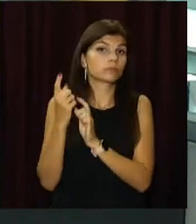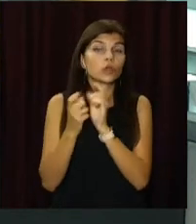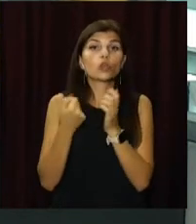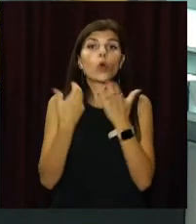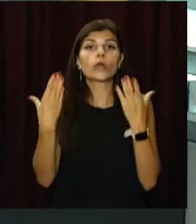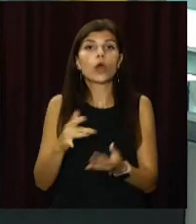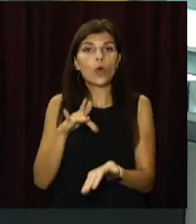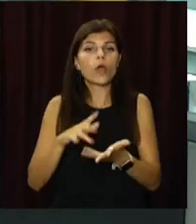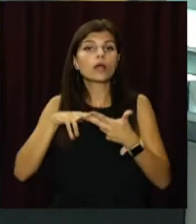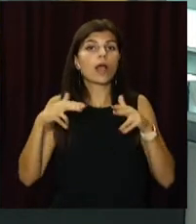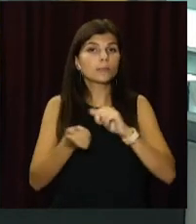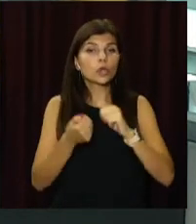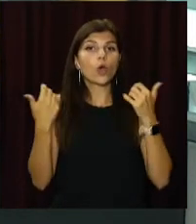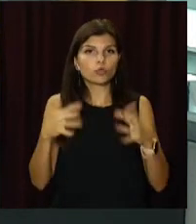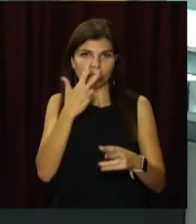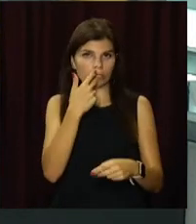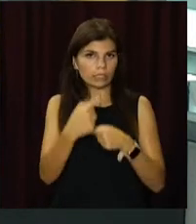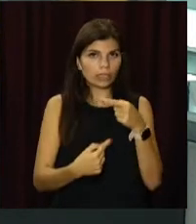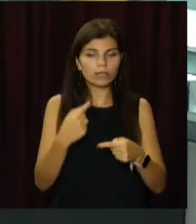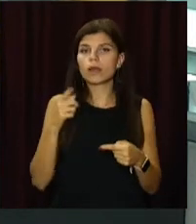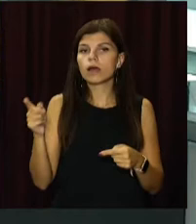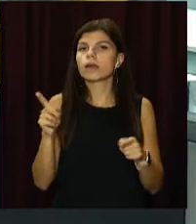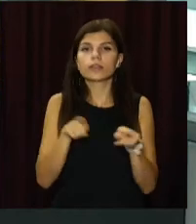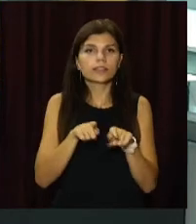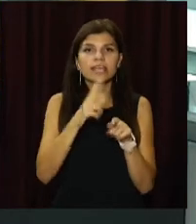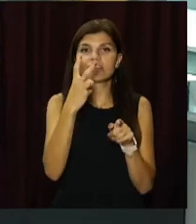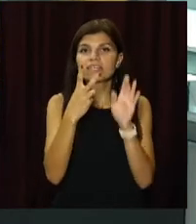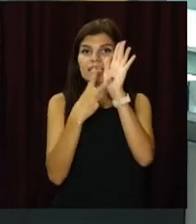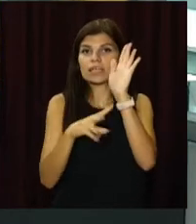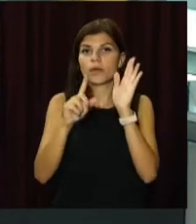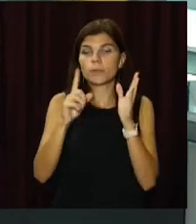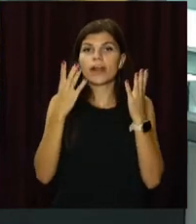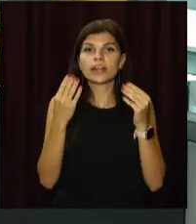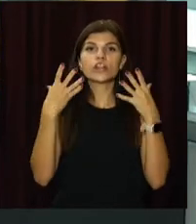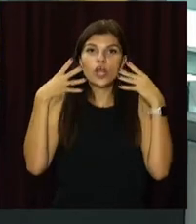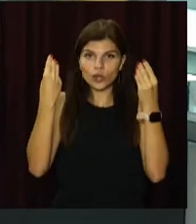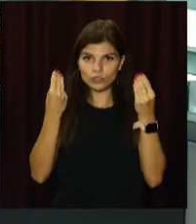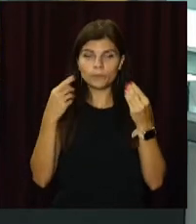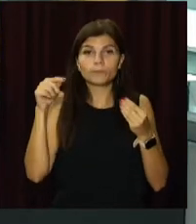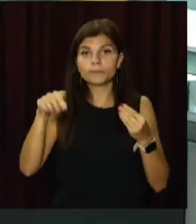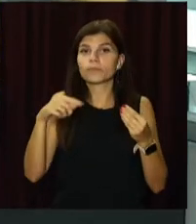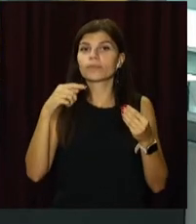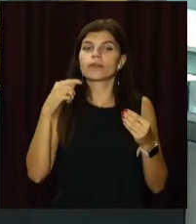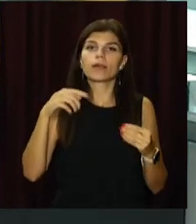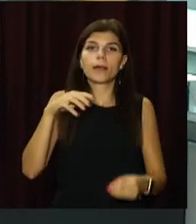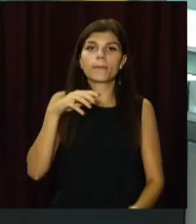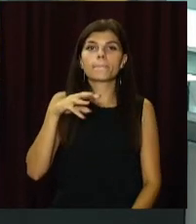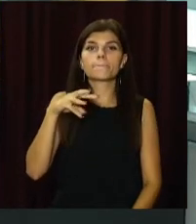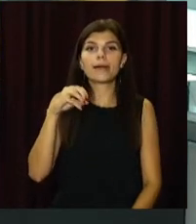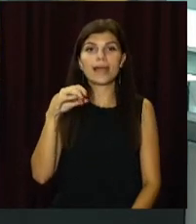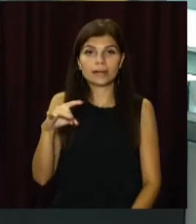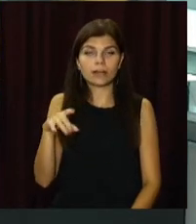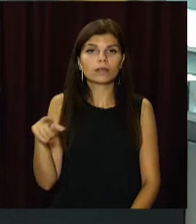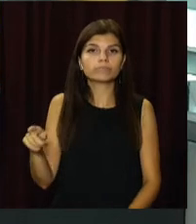Дня міста для Кам'янського вже традиція. Не буде виключенням і 271-й день народження. Напередодні міський очільник Андрій Білоусов